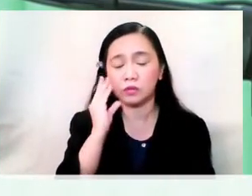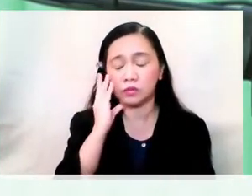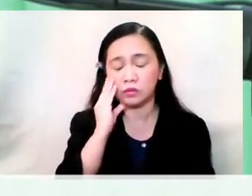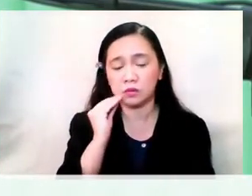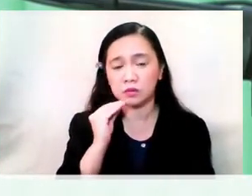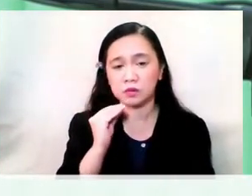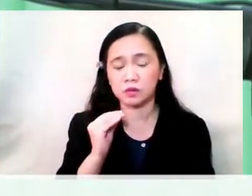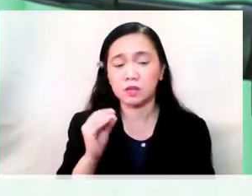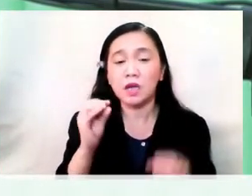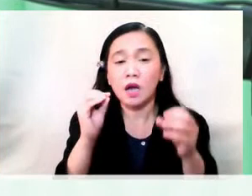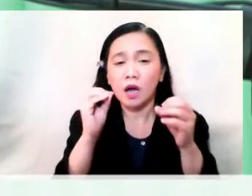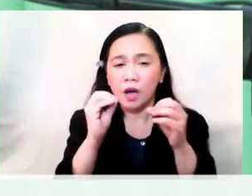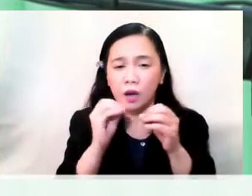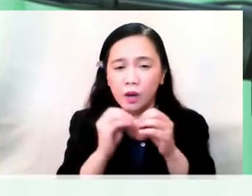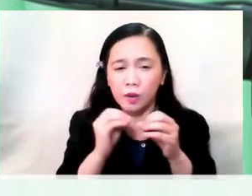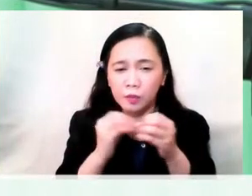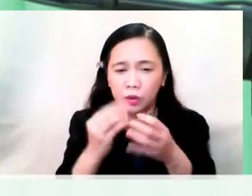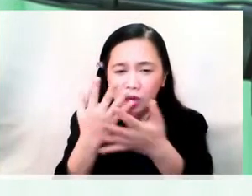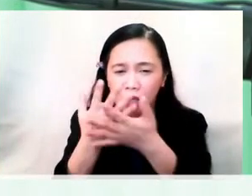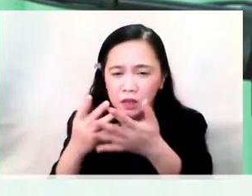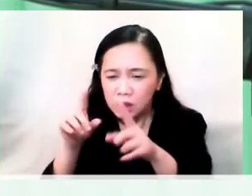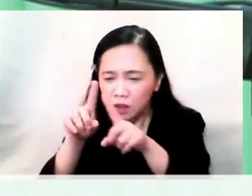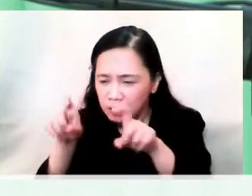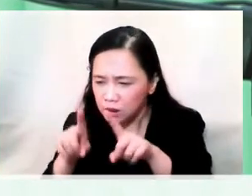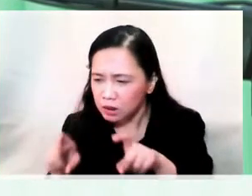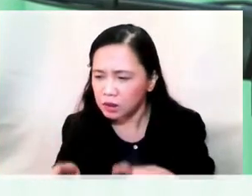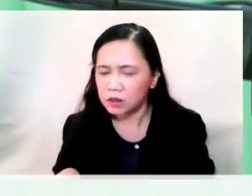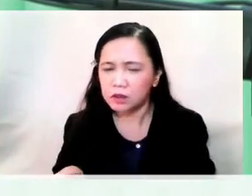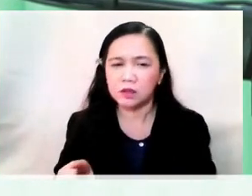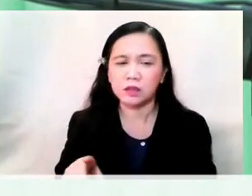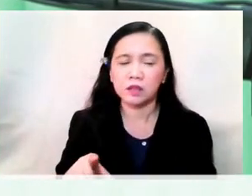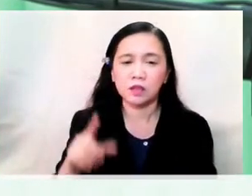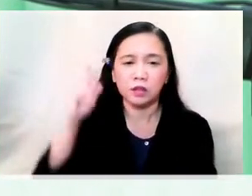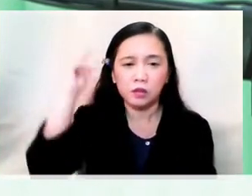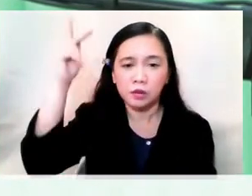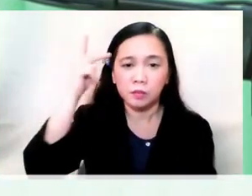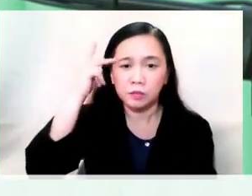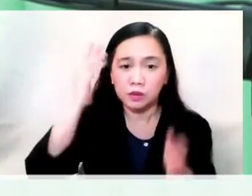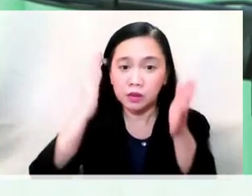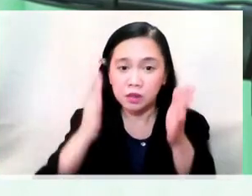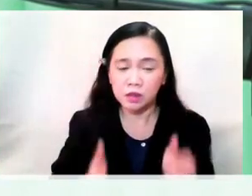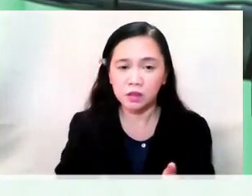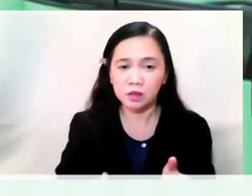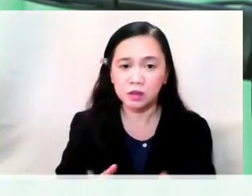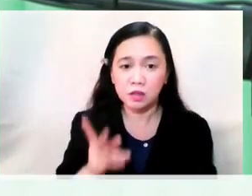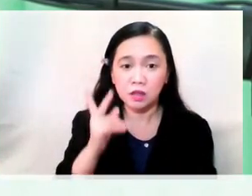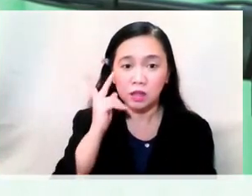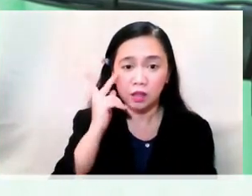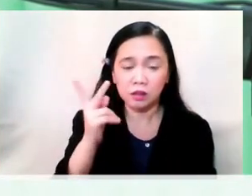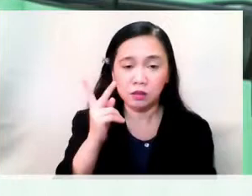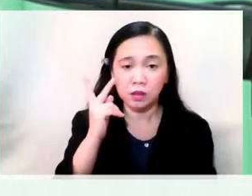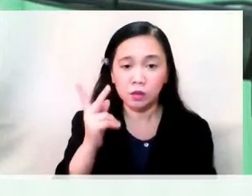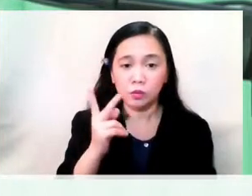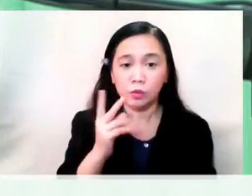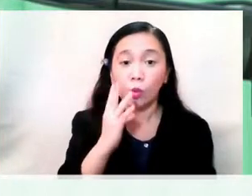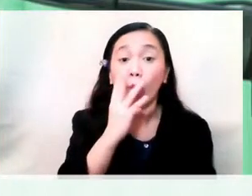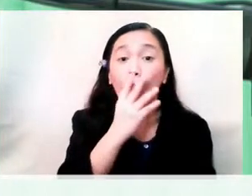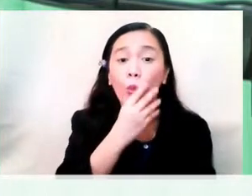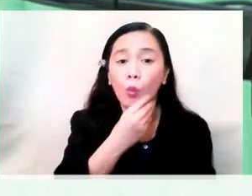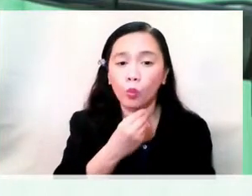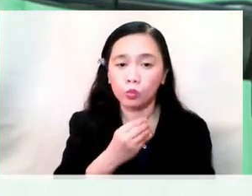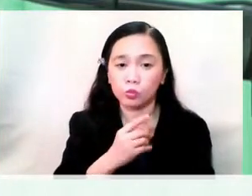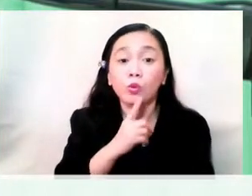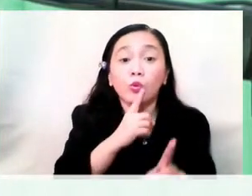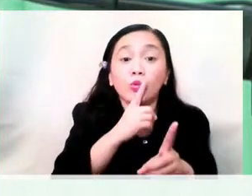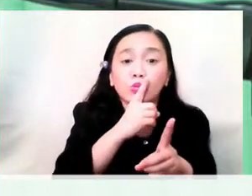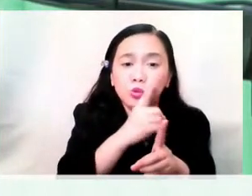masala natin ang mga politiko. Nakita natin ang talagang nagmalasakit sa atin.